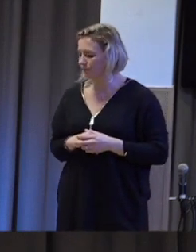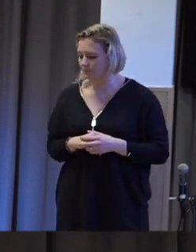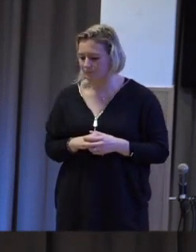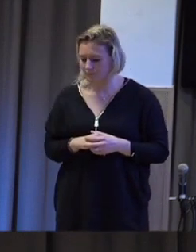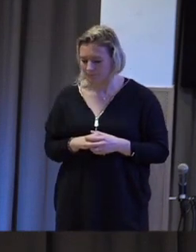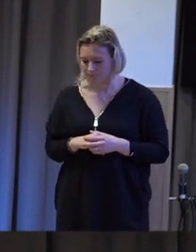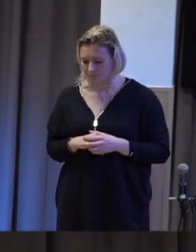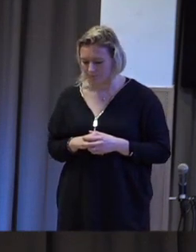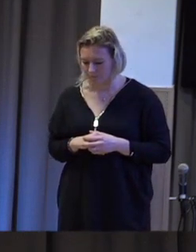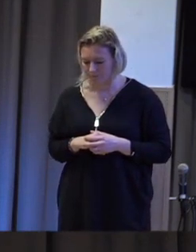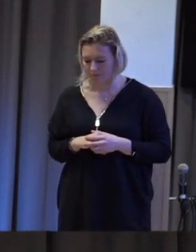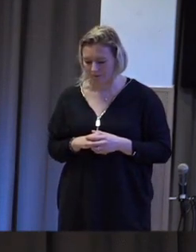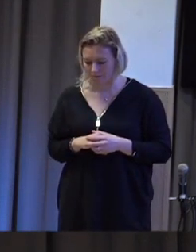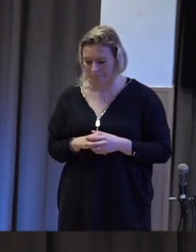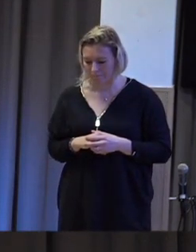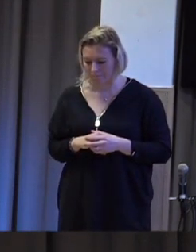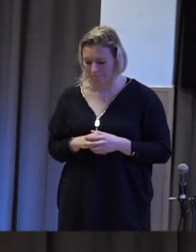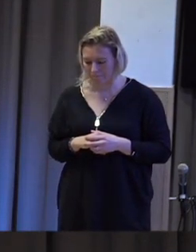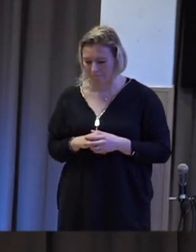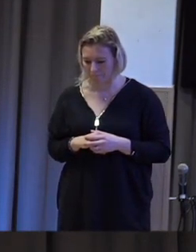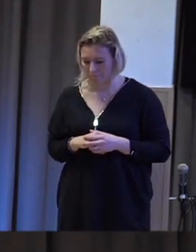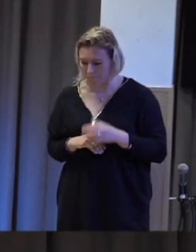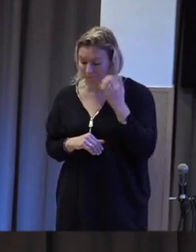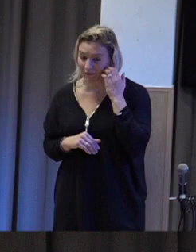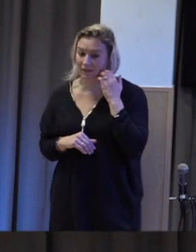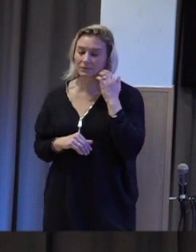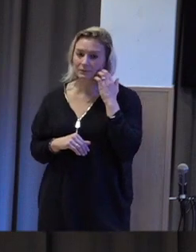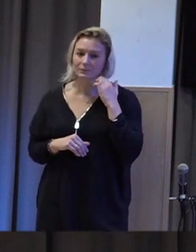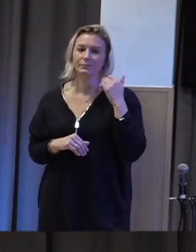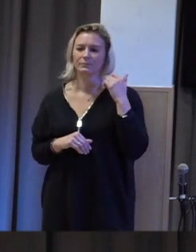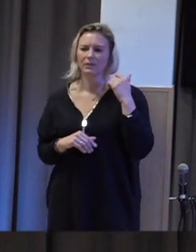Et il est dit que l'huile aussi fait resplendir son visage.